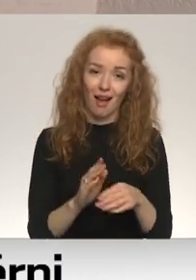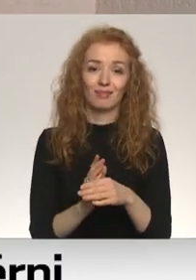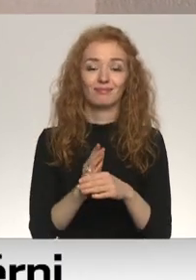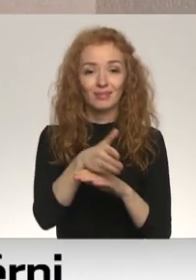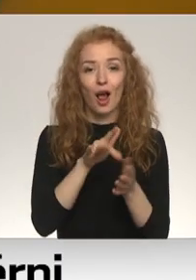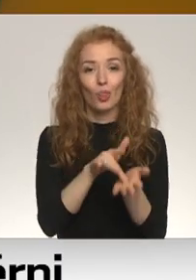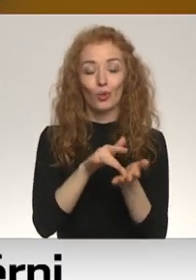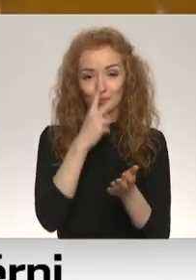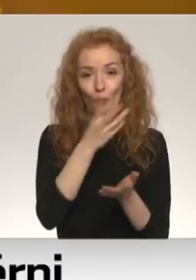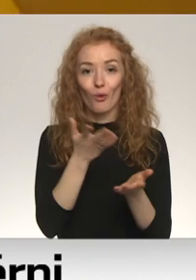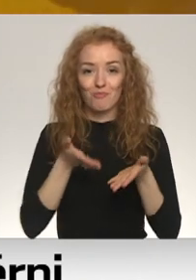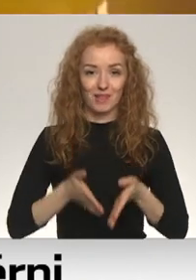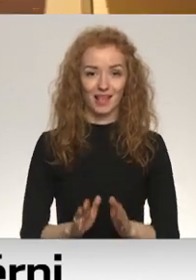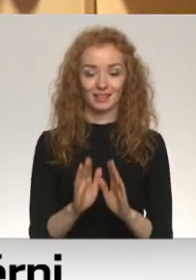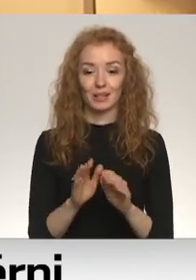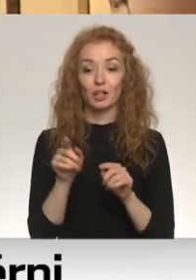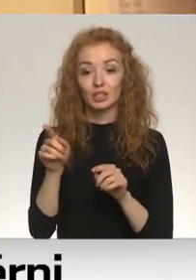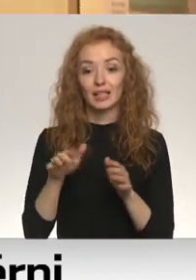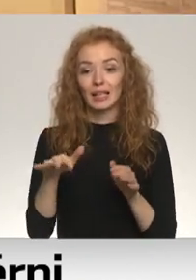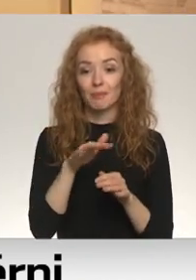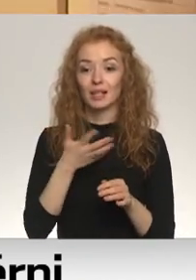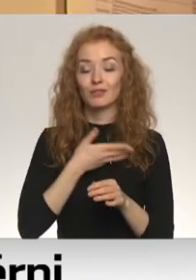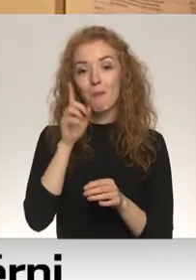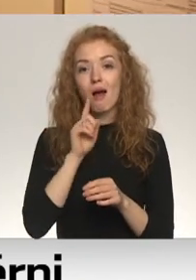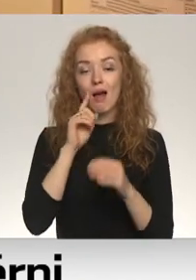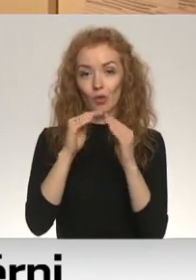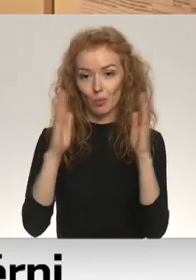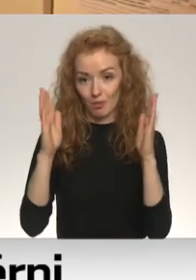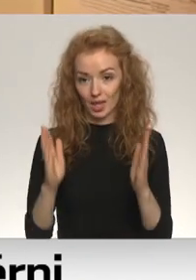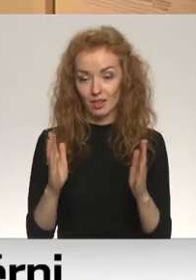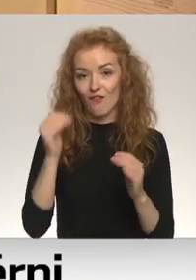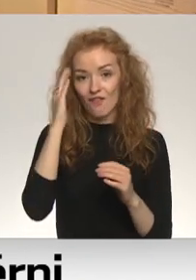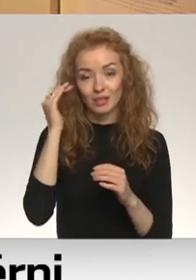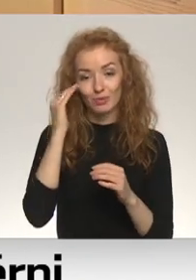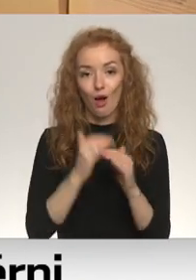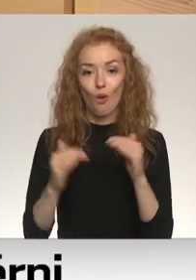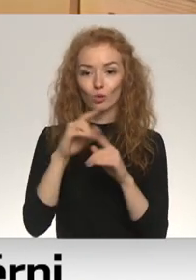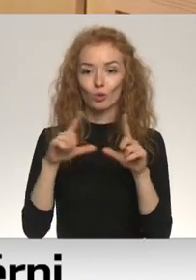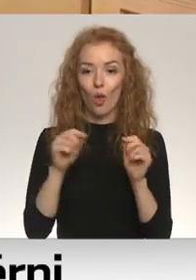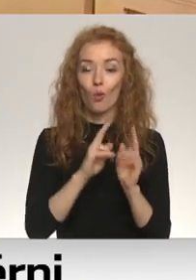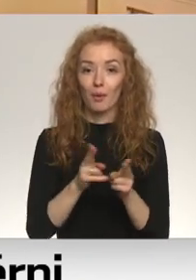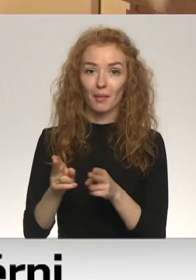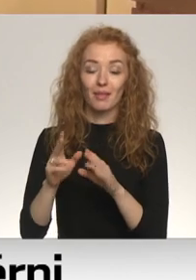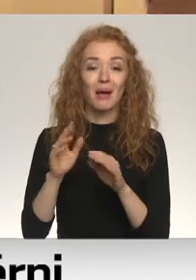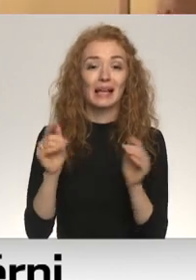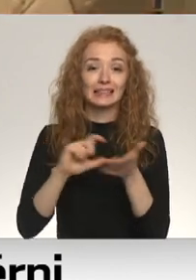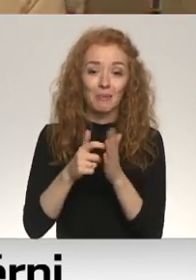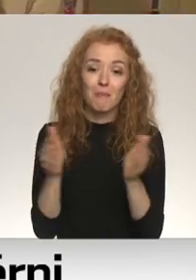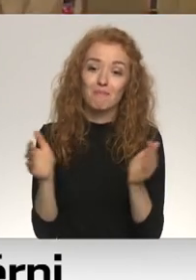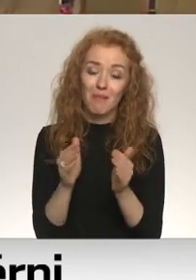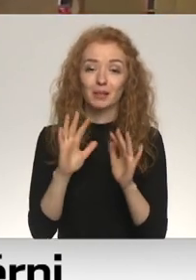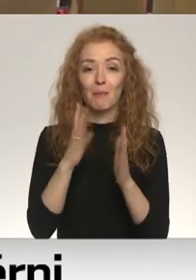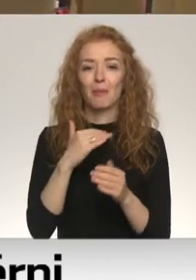ir dzimis. Šī ģimene uzturas pagaidu mītnē, Ventspils augstskolas kopmītnēs. Istabiņa nav liela, tomēr vietas pietikšot.